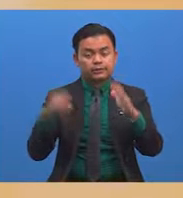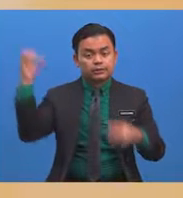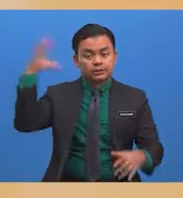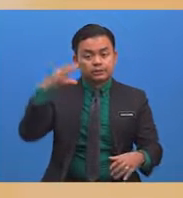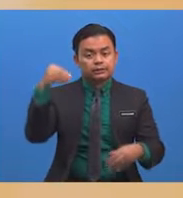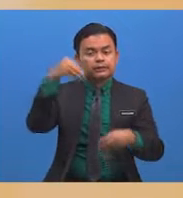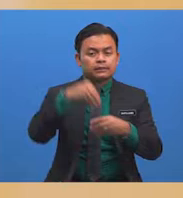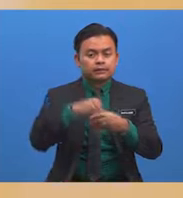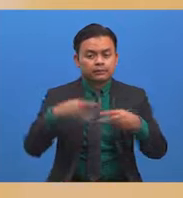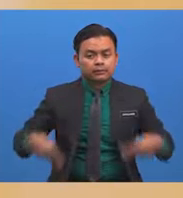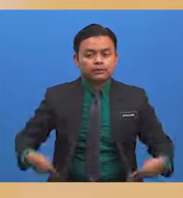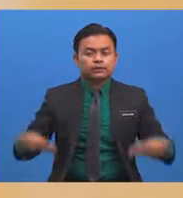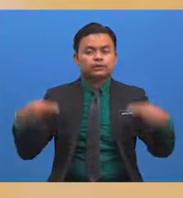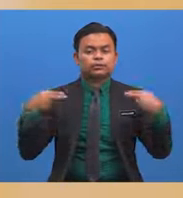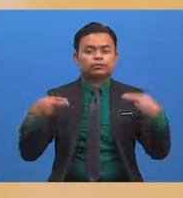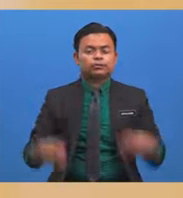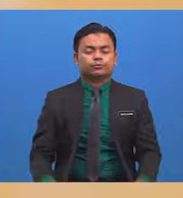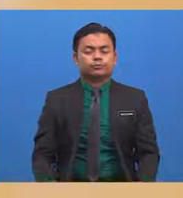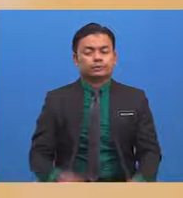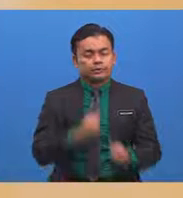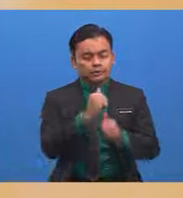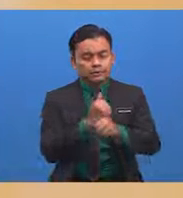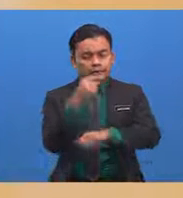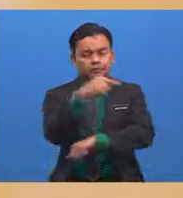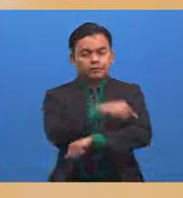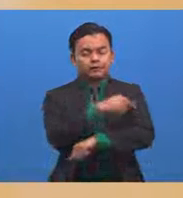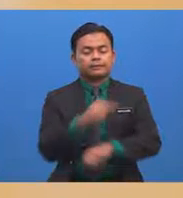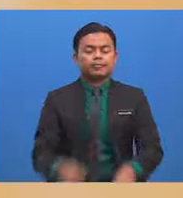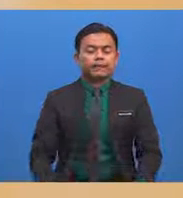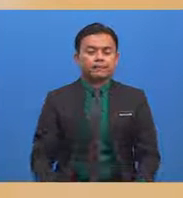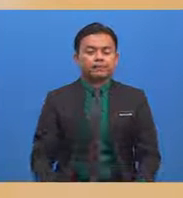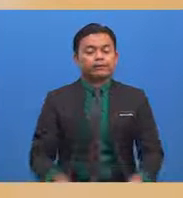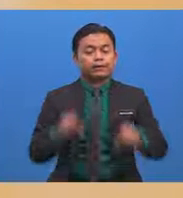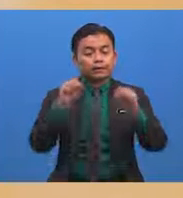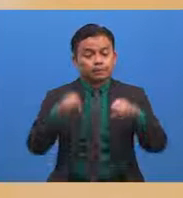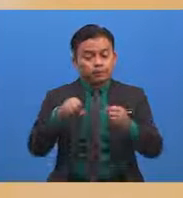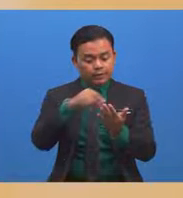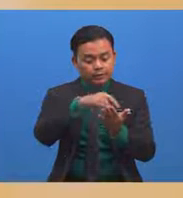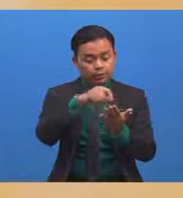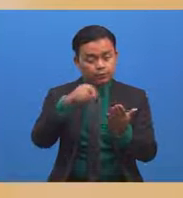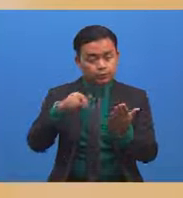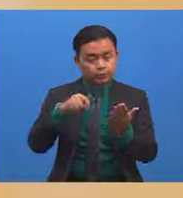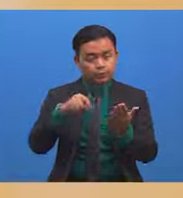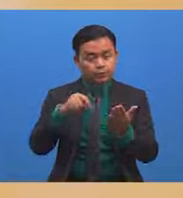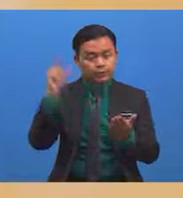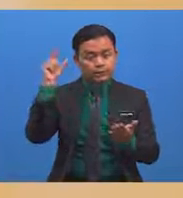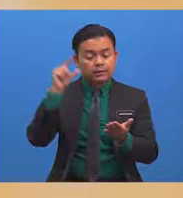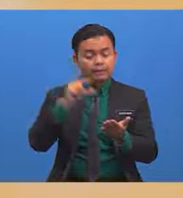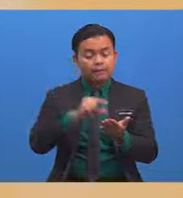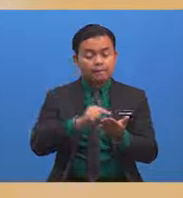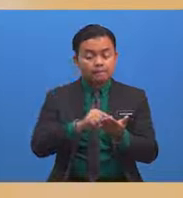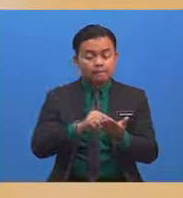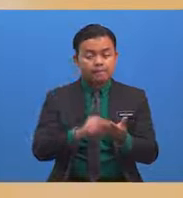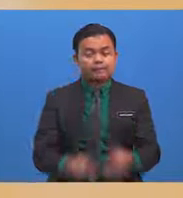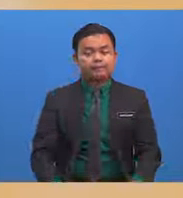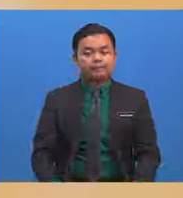Ketiga, kamu boleh melukis gambar rajah sinar menunjukkan